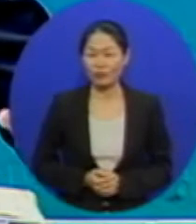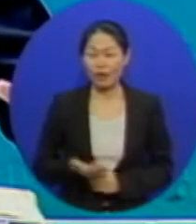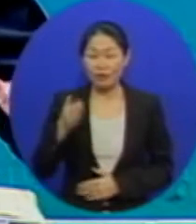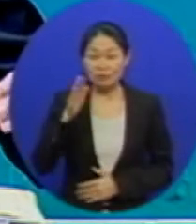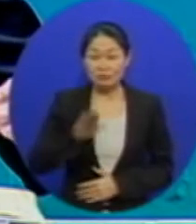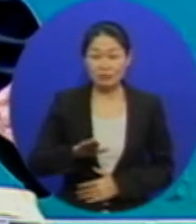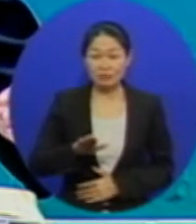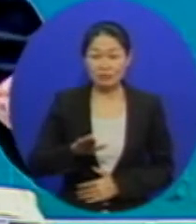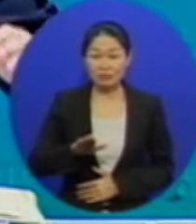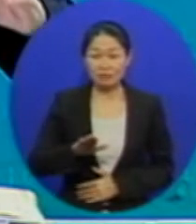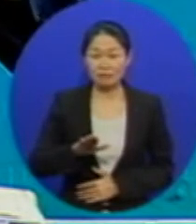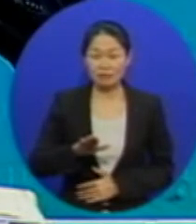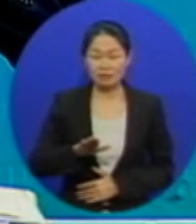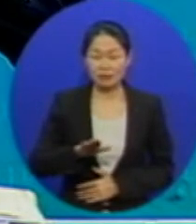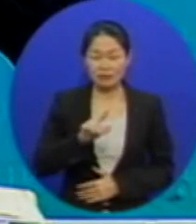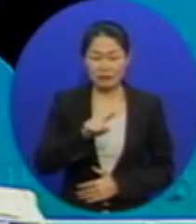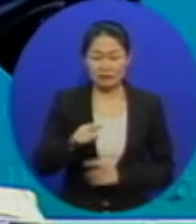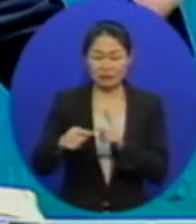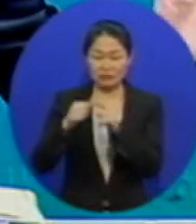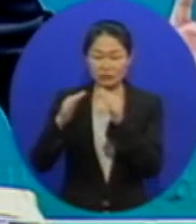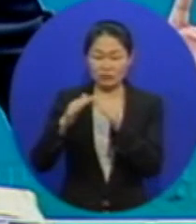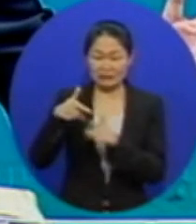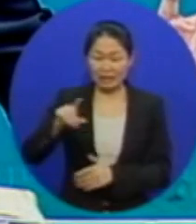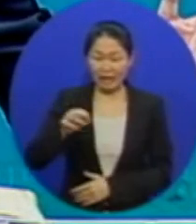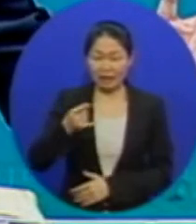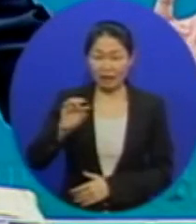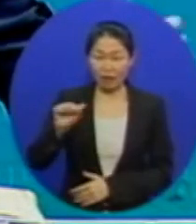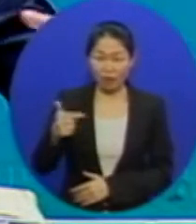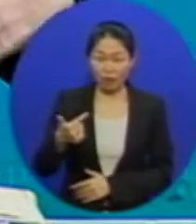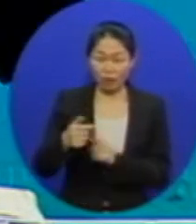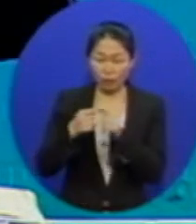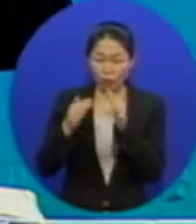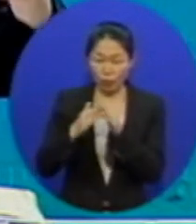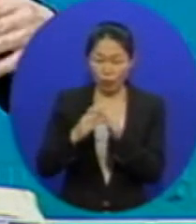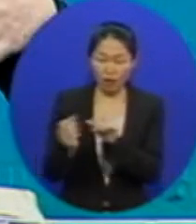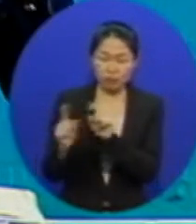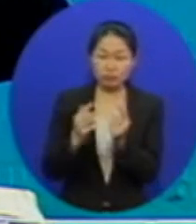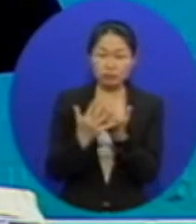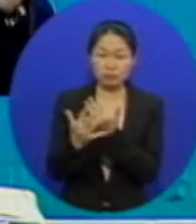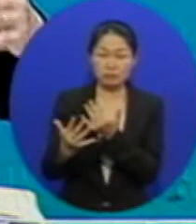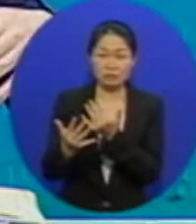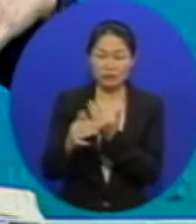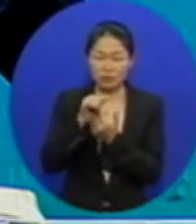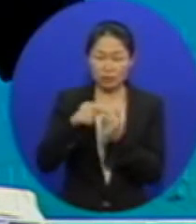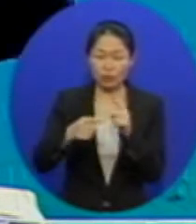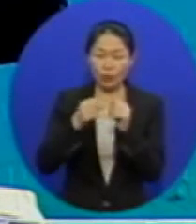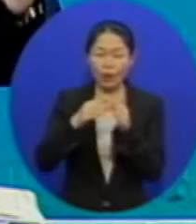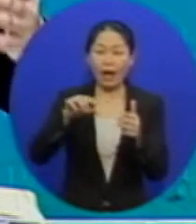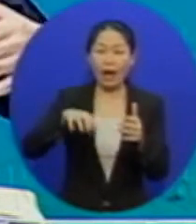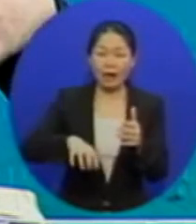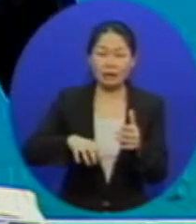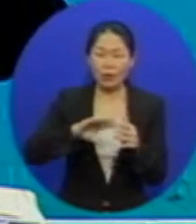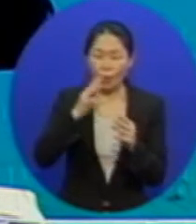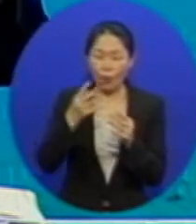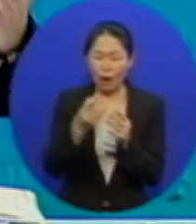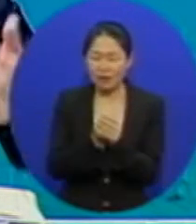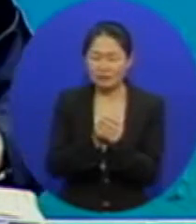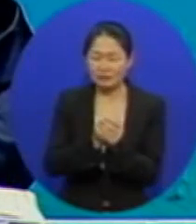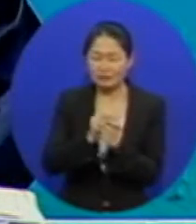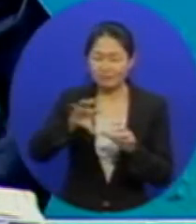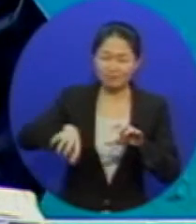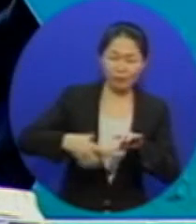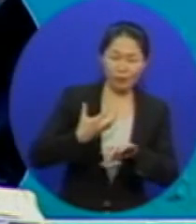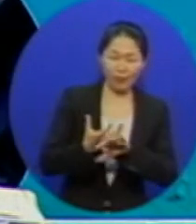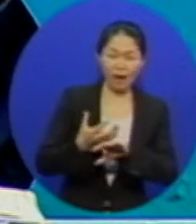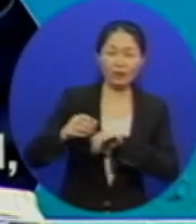그런데 그 장대한 교회 부흥 이라고 그리고 하나님께서 교회 안에 정말 완전히 뒤집어 놓는 역사를